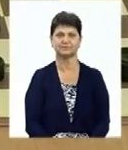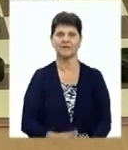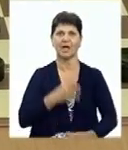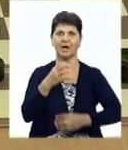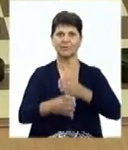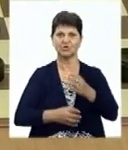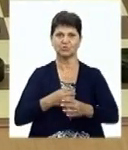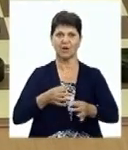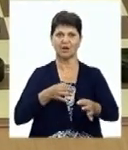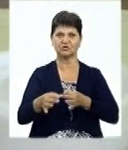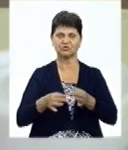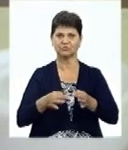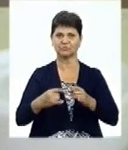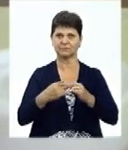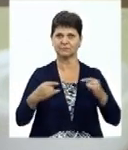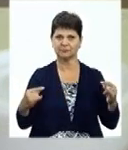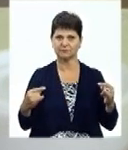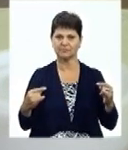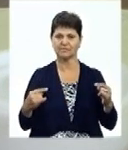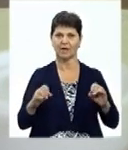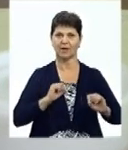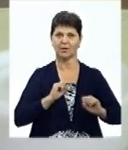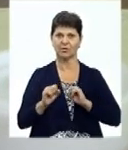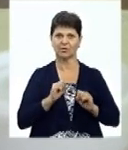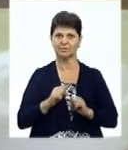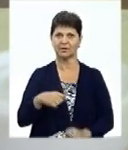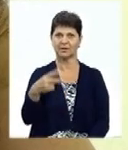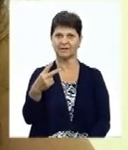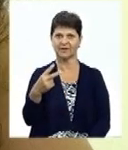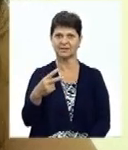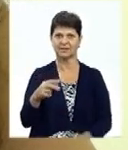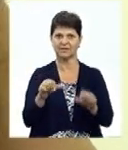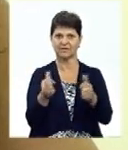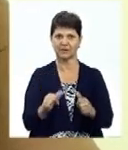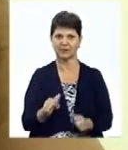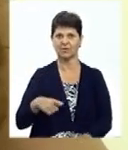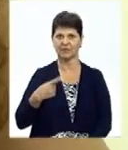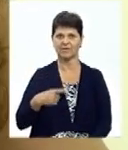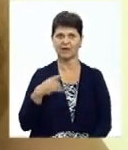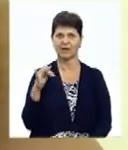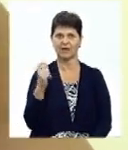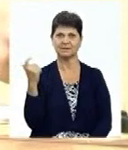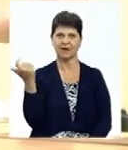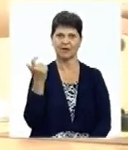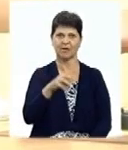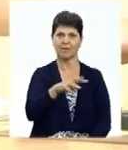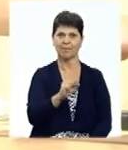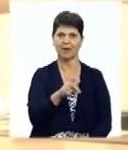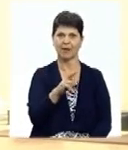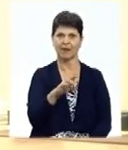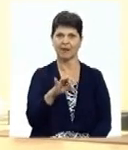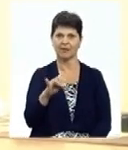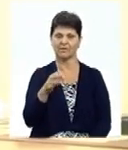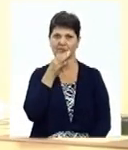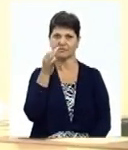Міжнародні шашки грають на дошці у 100 клітин. У розпорядженні гравця – 20 фігур. Гросмейстер з Харкова Юлія Макаренкова каже,